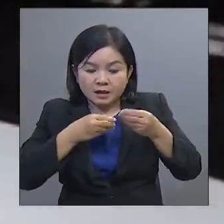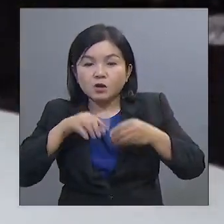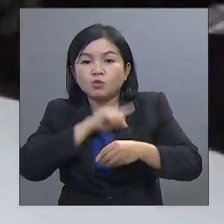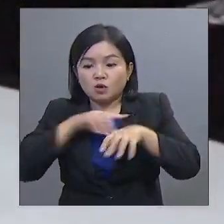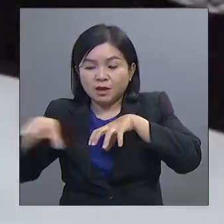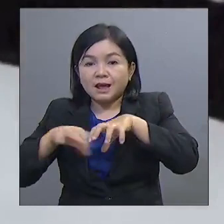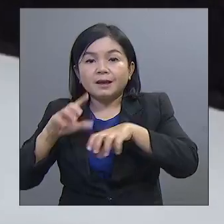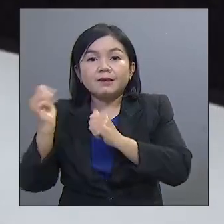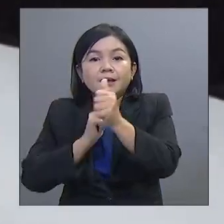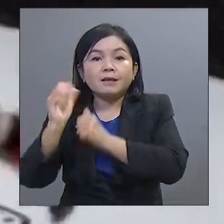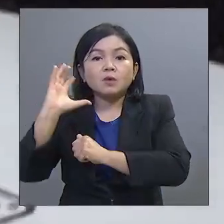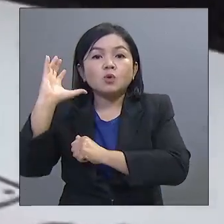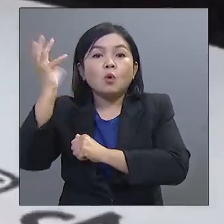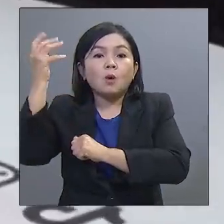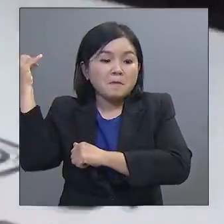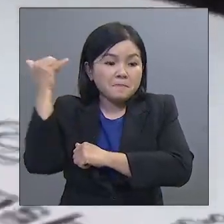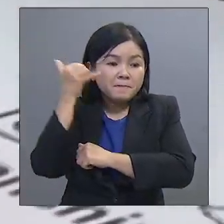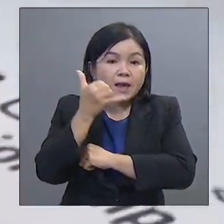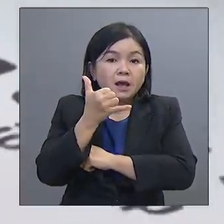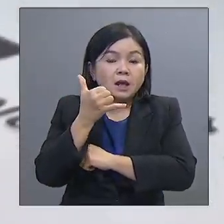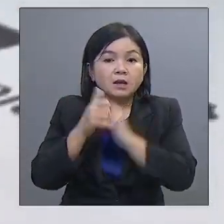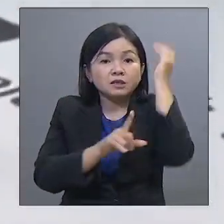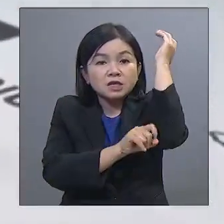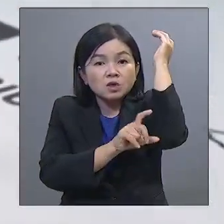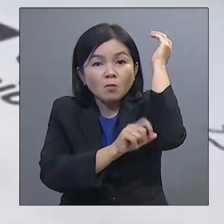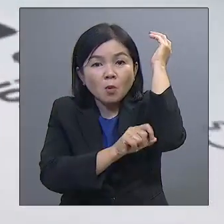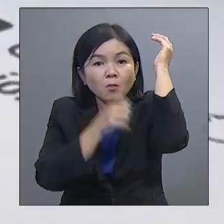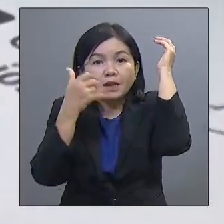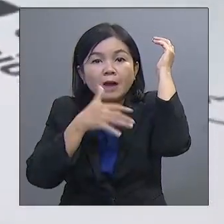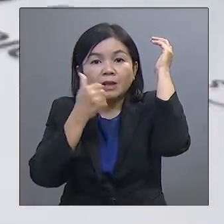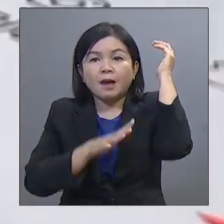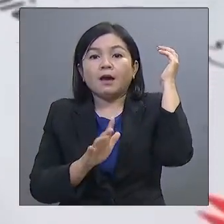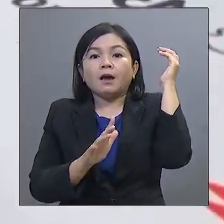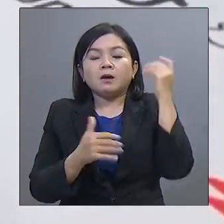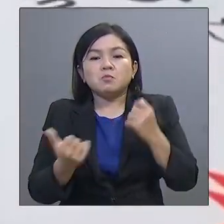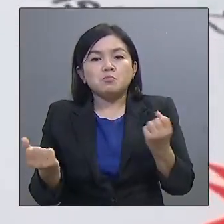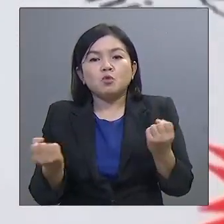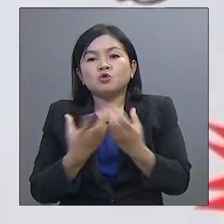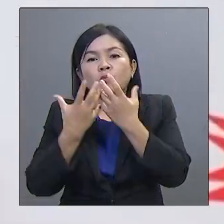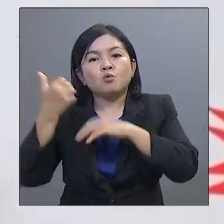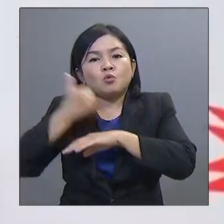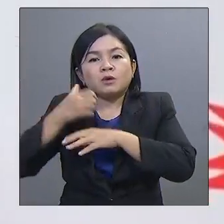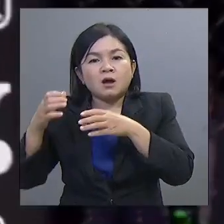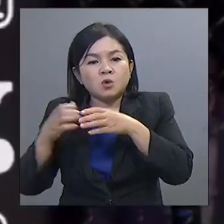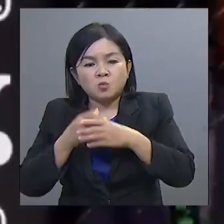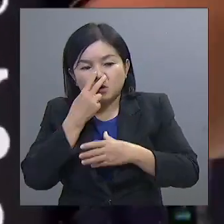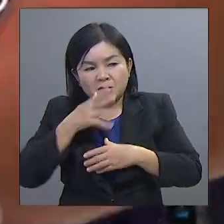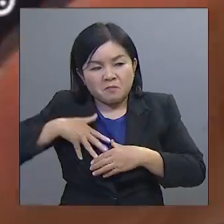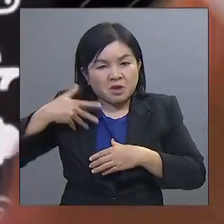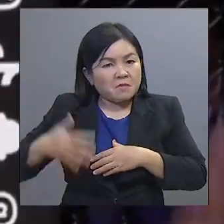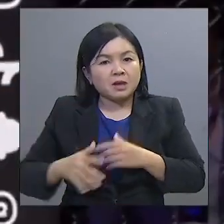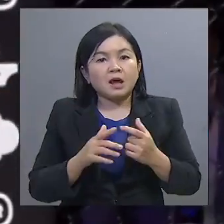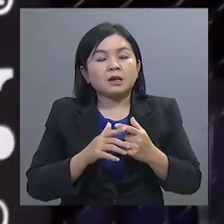ชมป์โลกเดินทางไปสิงคโปร์เพื่อเข้าเวทีนะคะแล้วก็ทำให้เสียโบ๊ทไม่พอใจการตัดสินในครั้งนี้ด้วยร